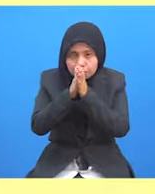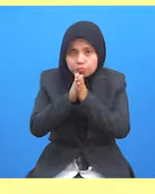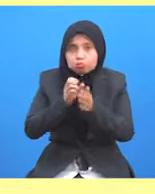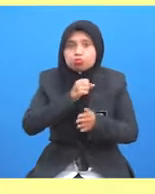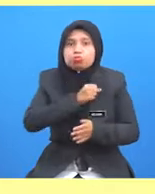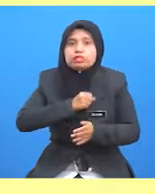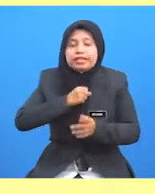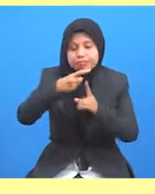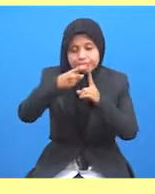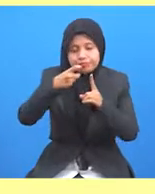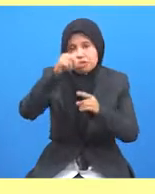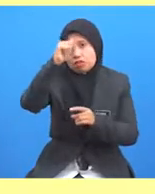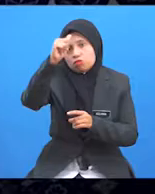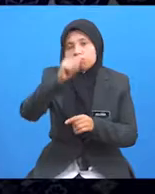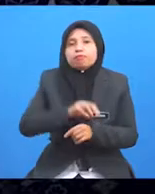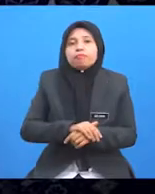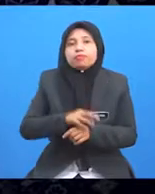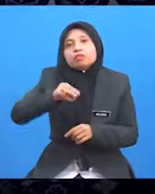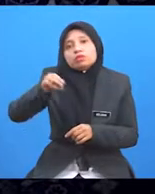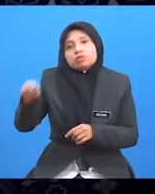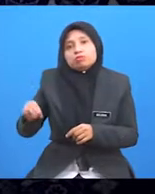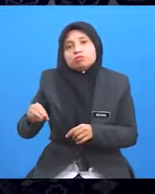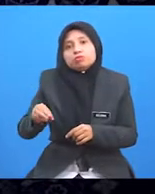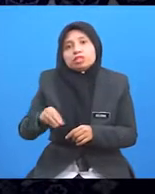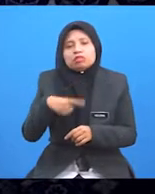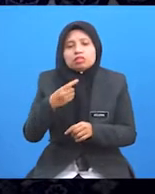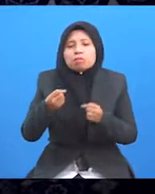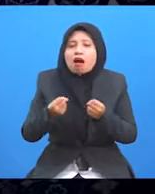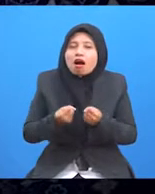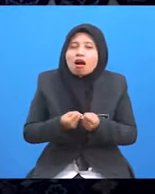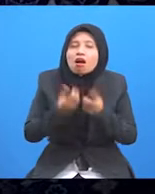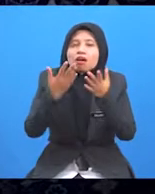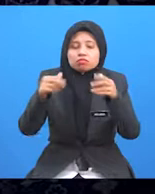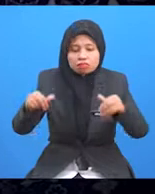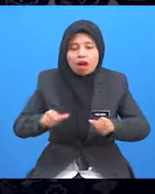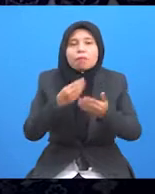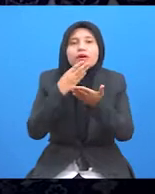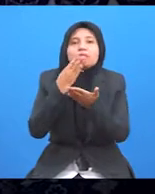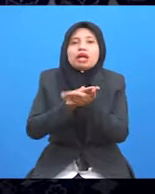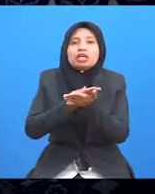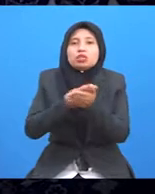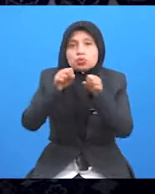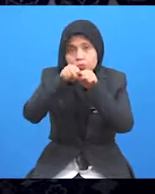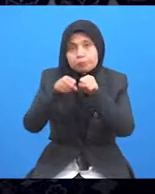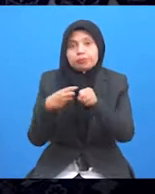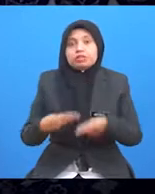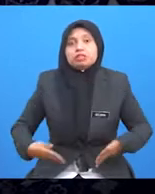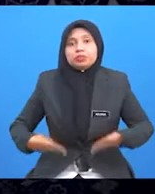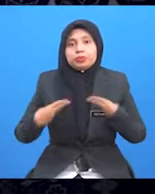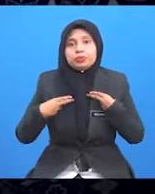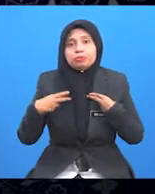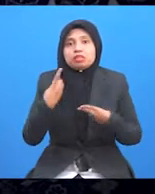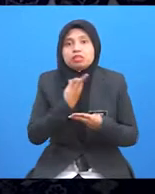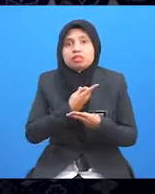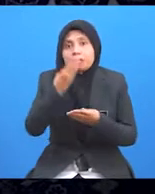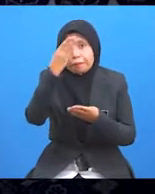orang-orang yang beramal soleh. Murid-murid, apakah kebaikan yang boleh kita peroleh dengan melakukan